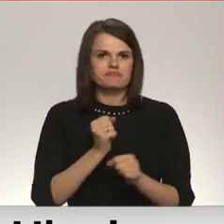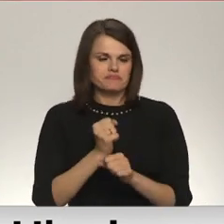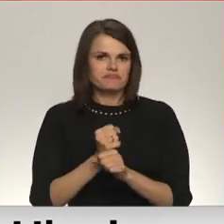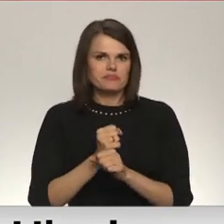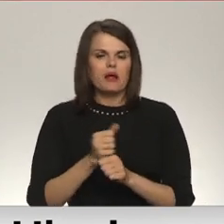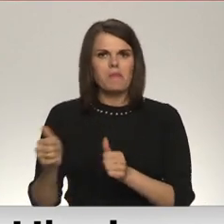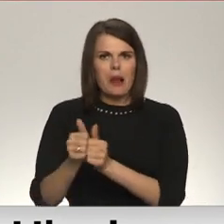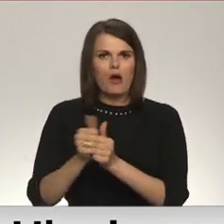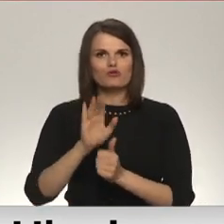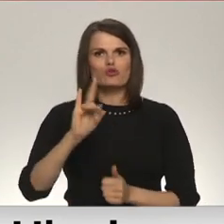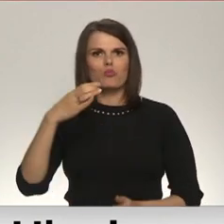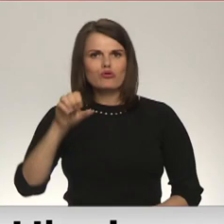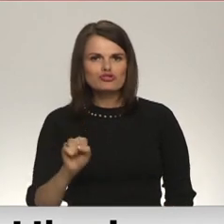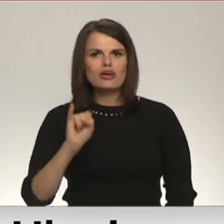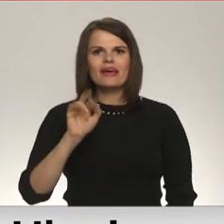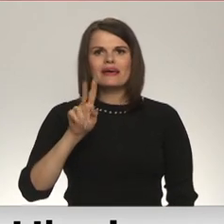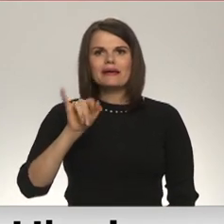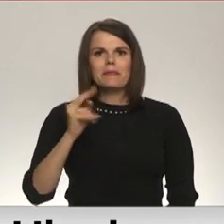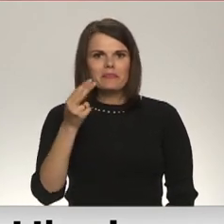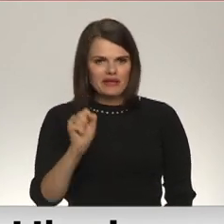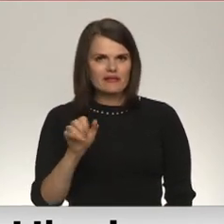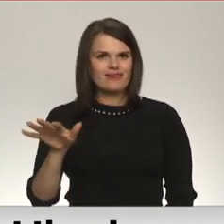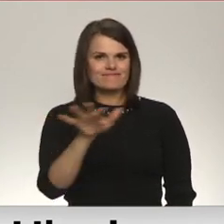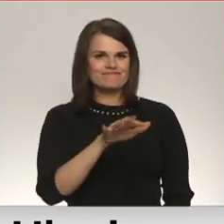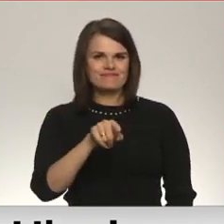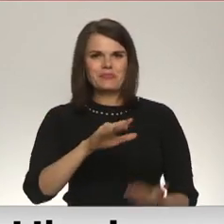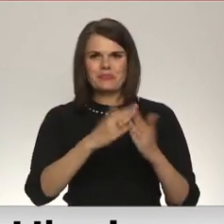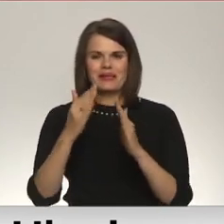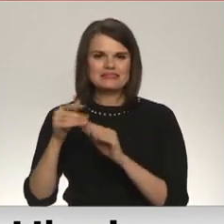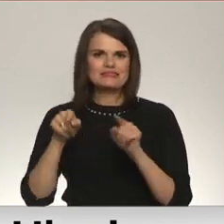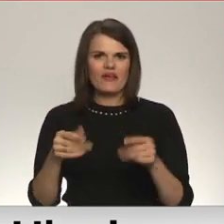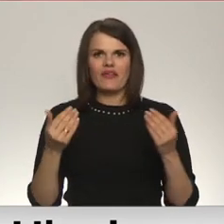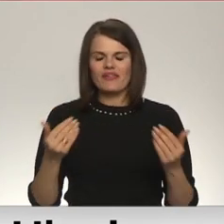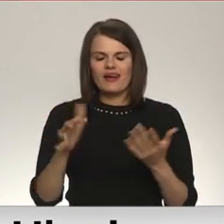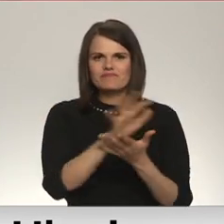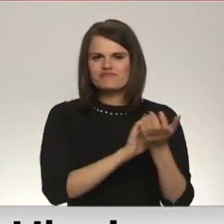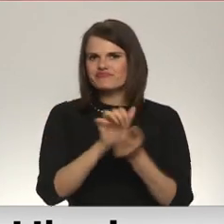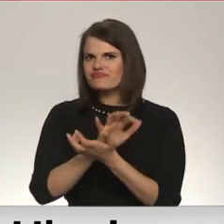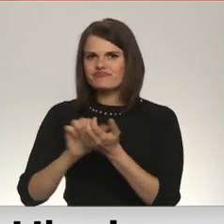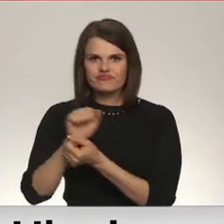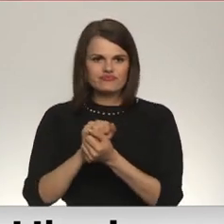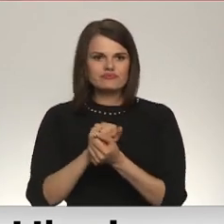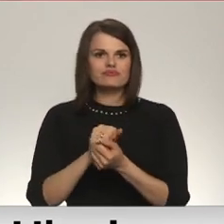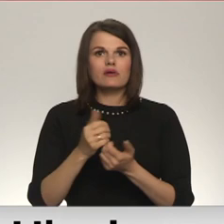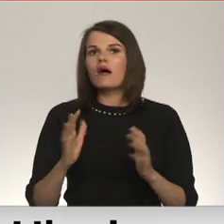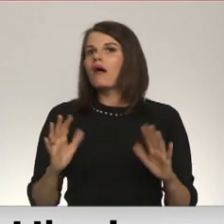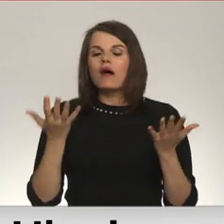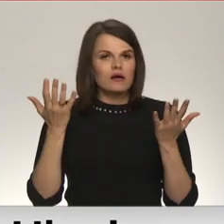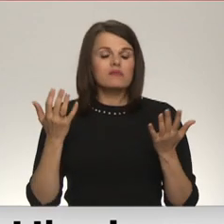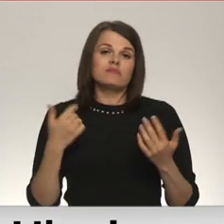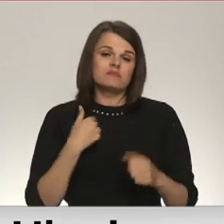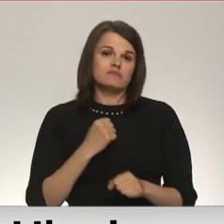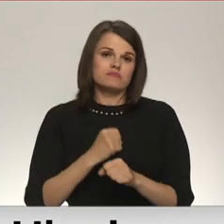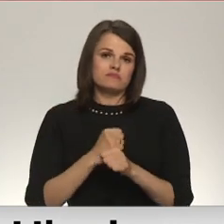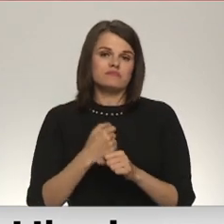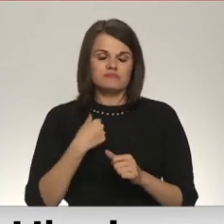ir Buča, Irpiņa, Borodjanka. Visas šīs pilsētas tās tagad ir sagrautas. Nu, galējā situācijā tāds darbs.